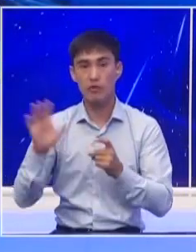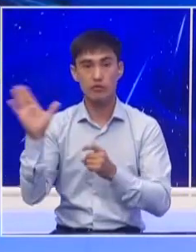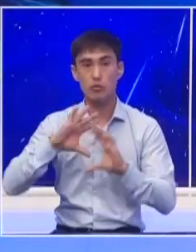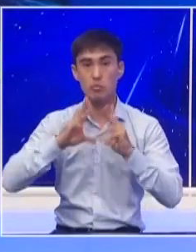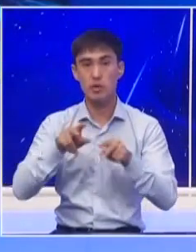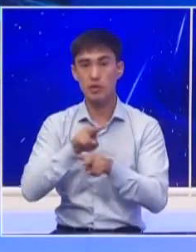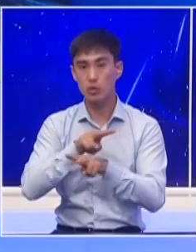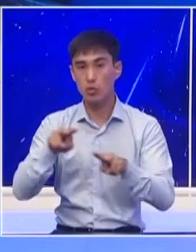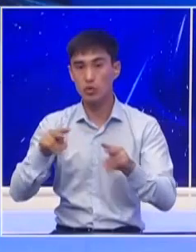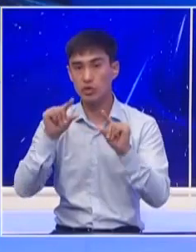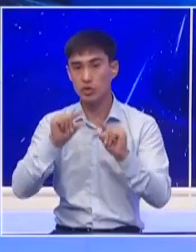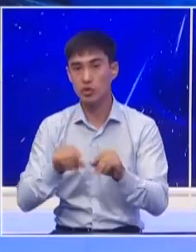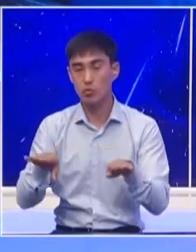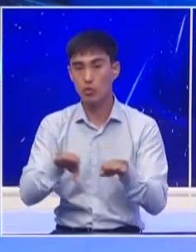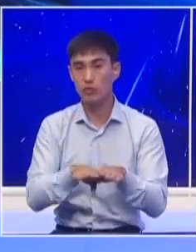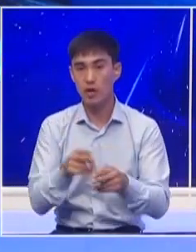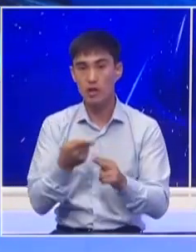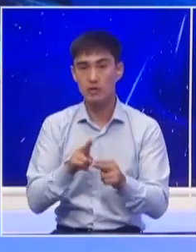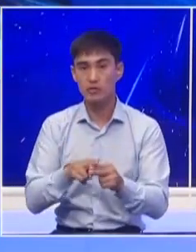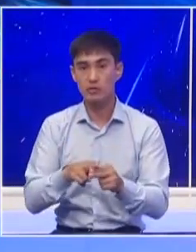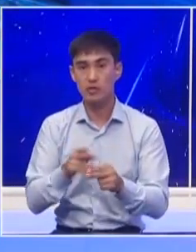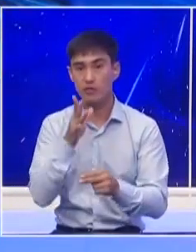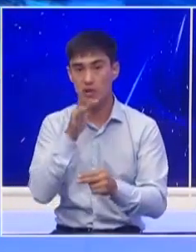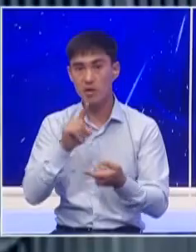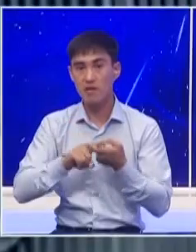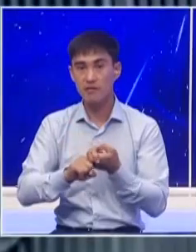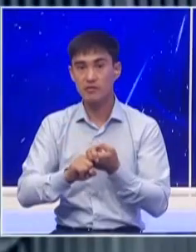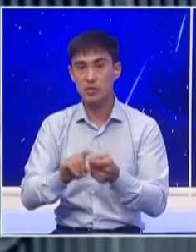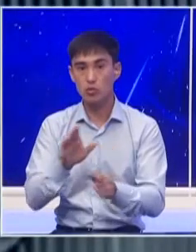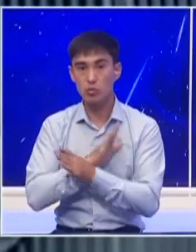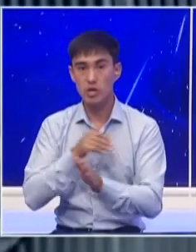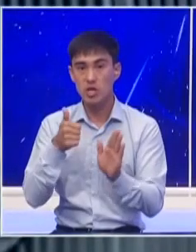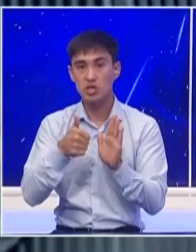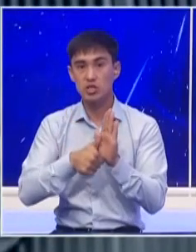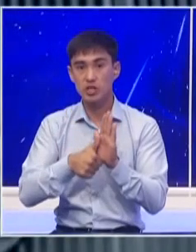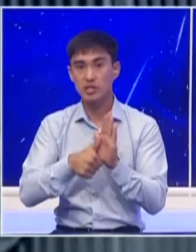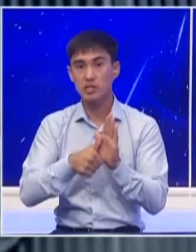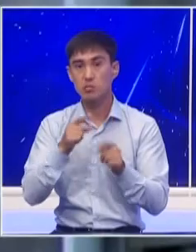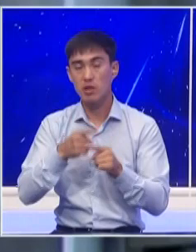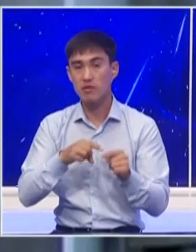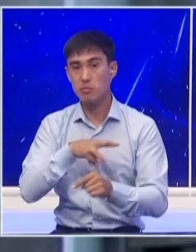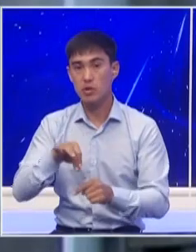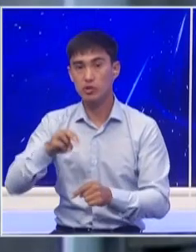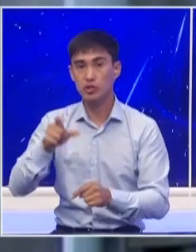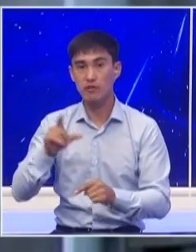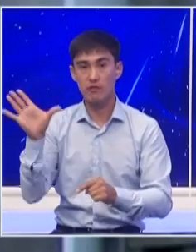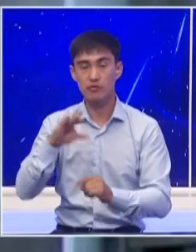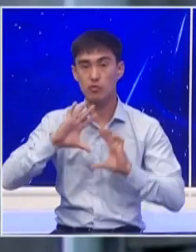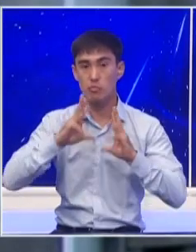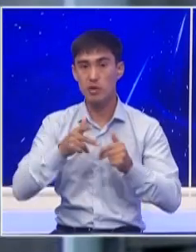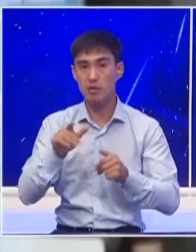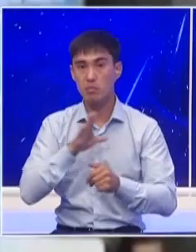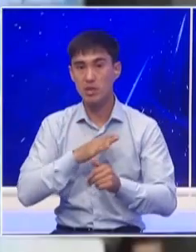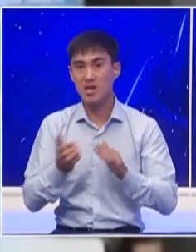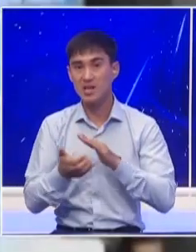находится на самом низком уровне. Всего за это время инфекция унесла жизни 6,5 миллионов человек во всем мире, вызвав